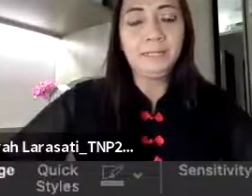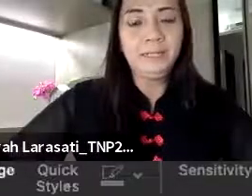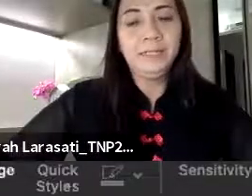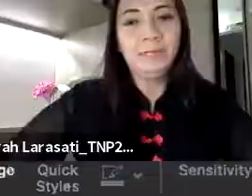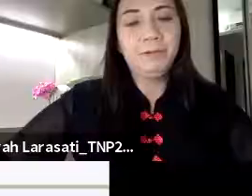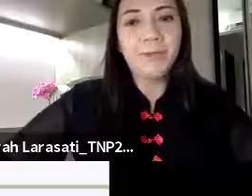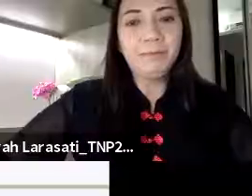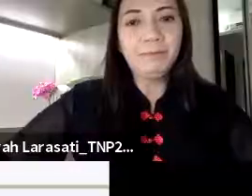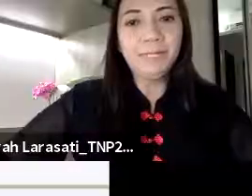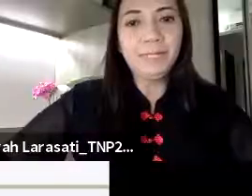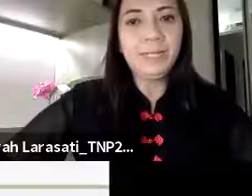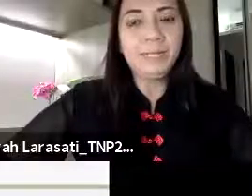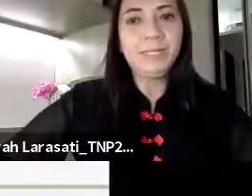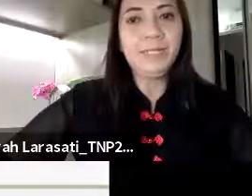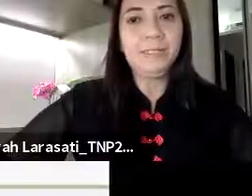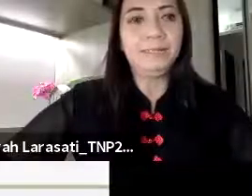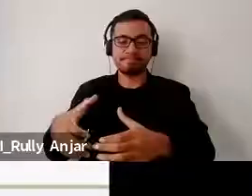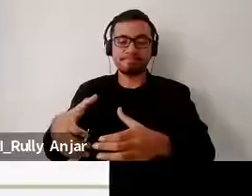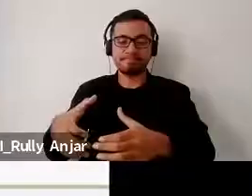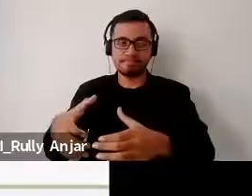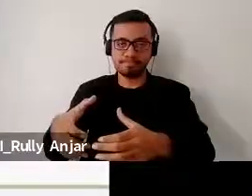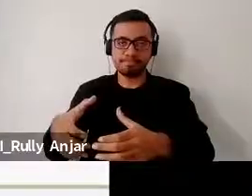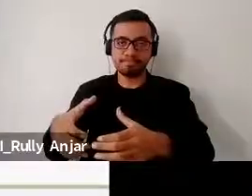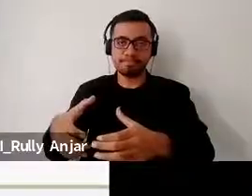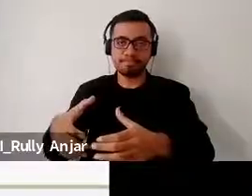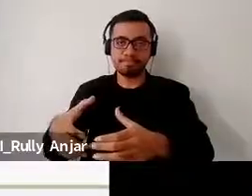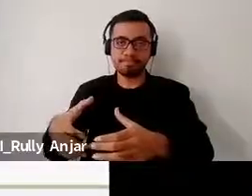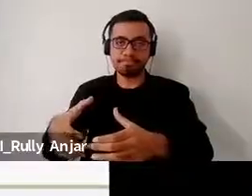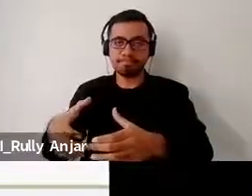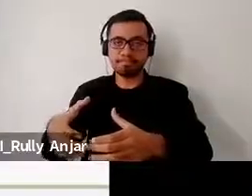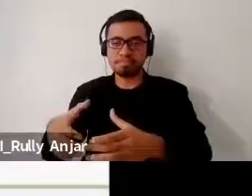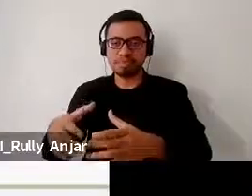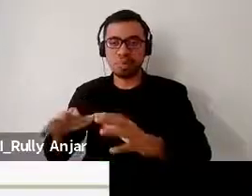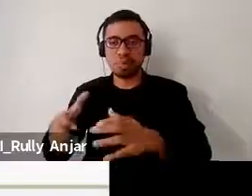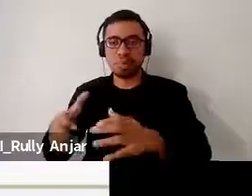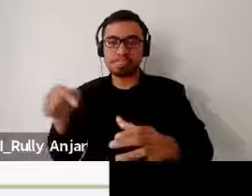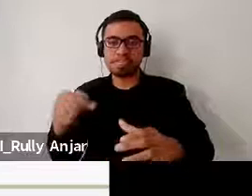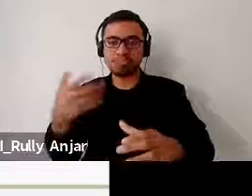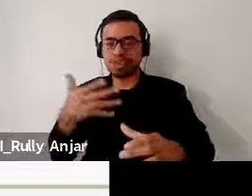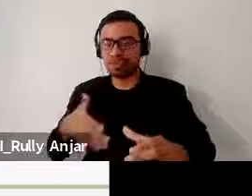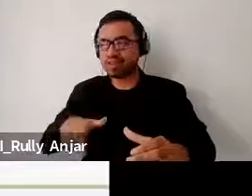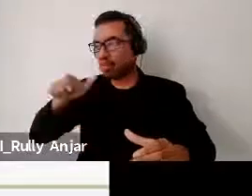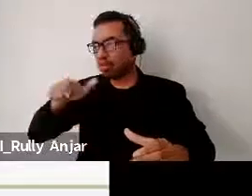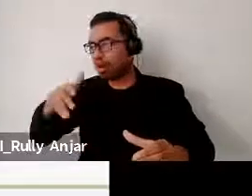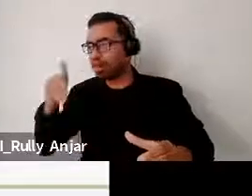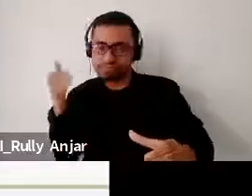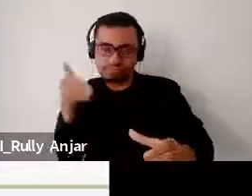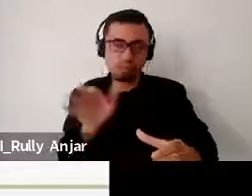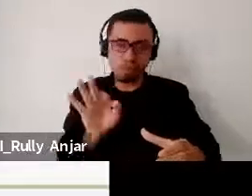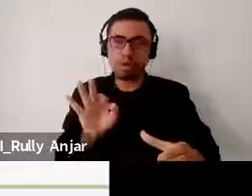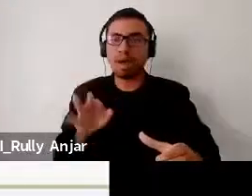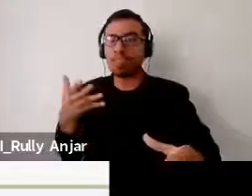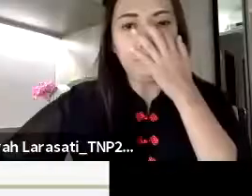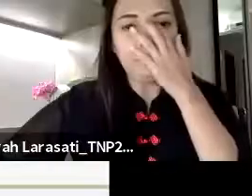yang merupakan bagian dari kelompok yang mungkin kurang mendapatkan atau masih belum secara maksimal